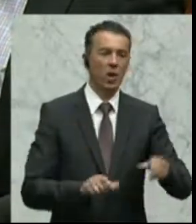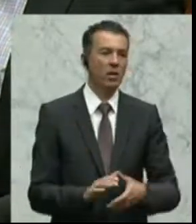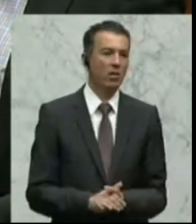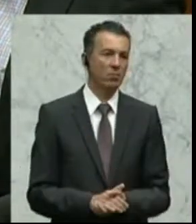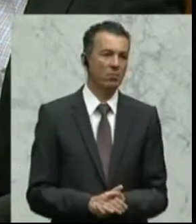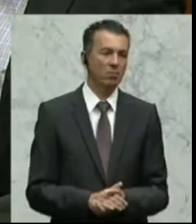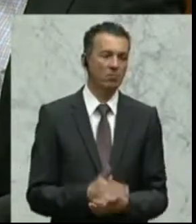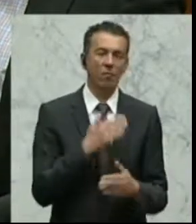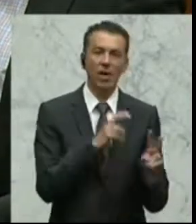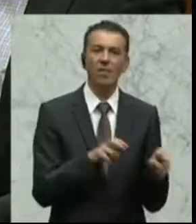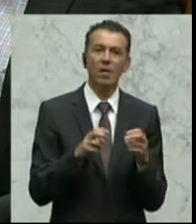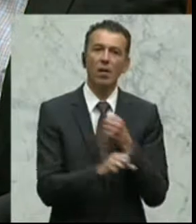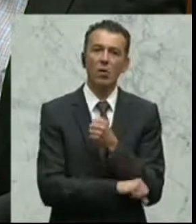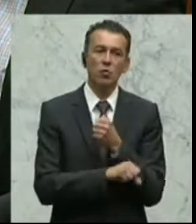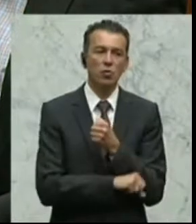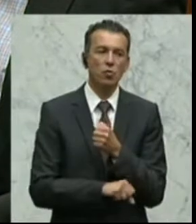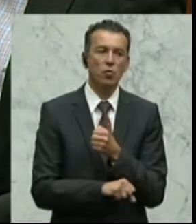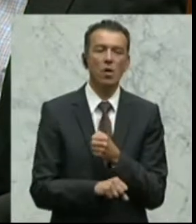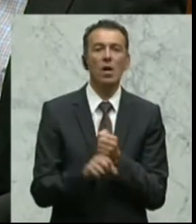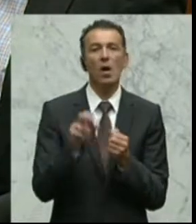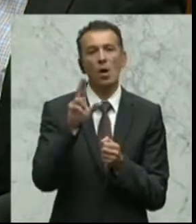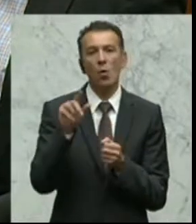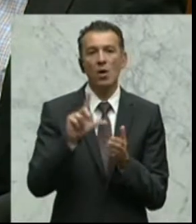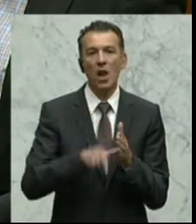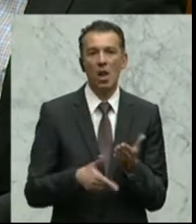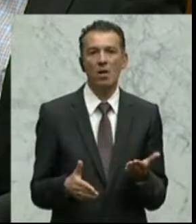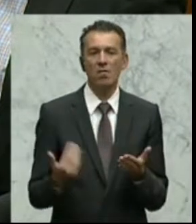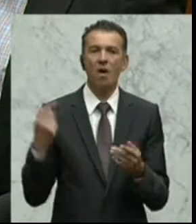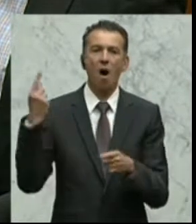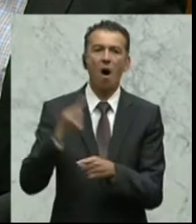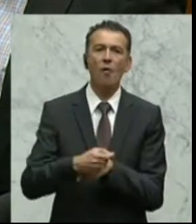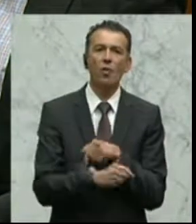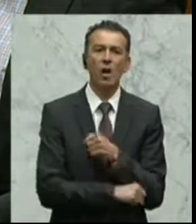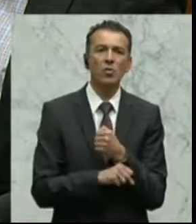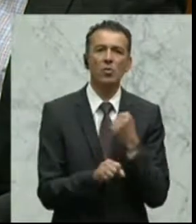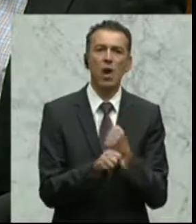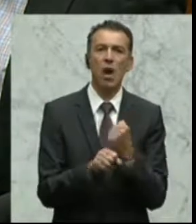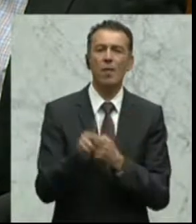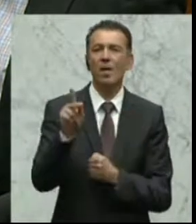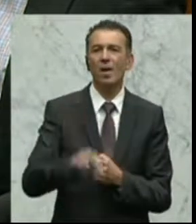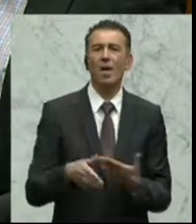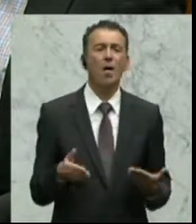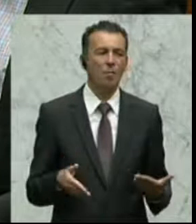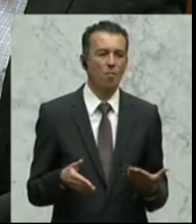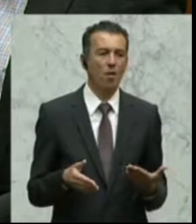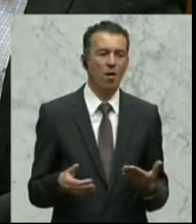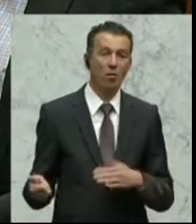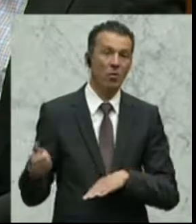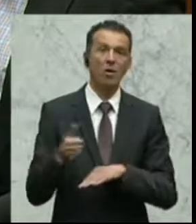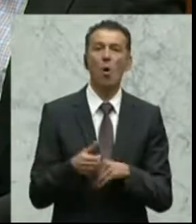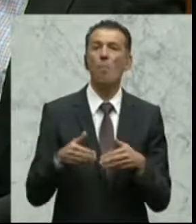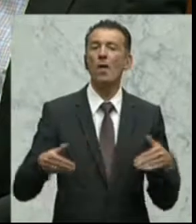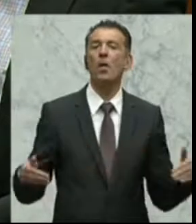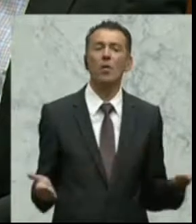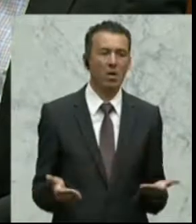zitierte Studie dieser Uni Linz, das ist eine Auftragsstudie der Arbeiterkammer, und die Top-Millionäre, die bekommt man bei